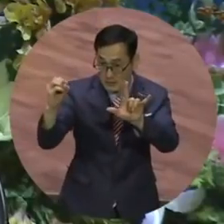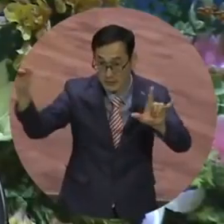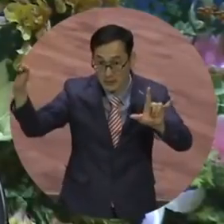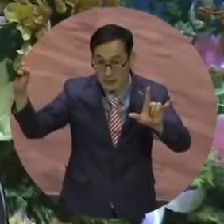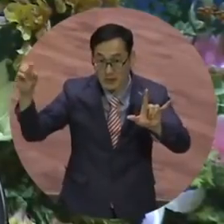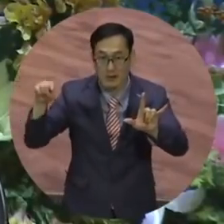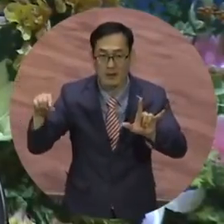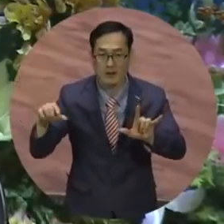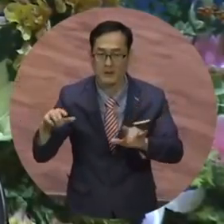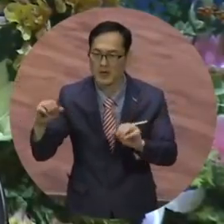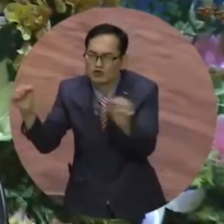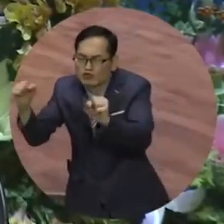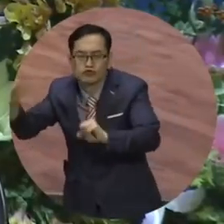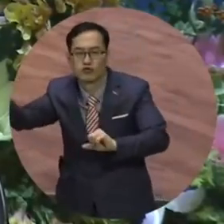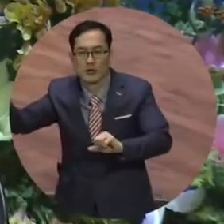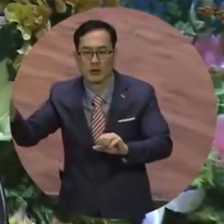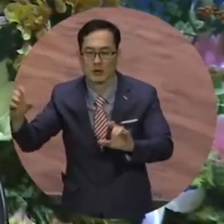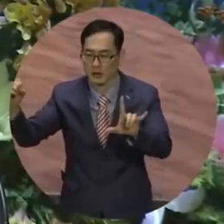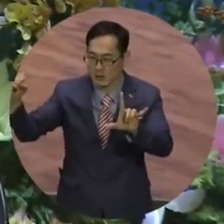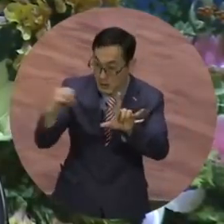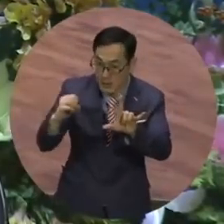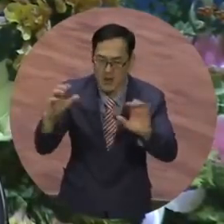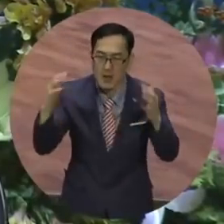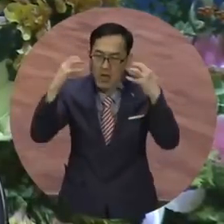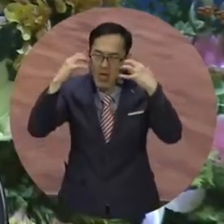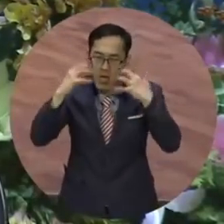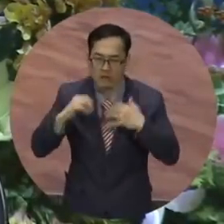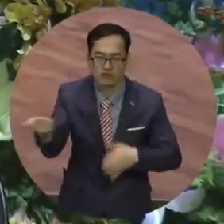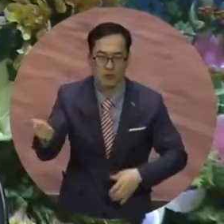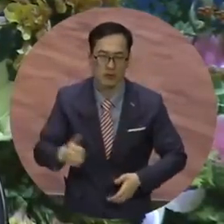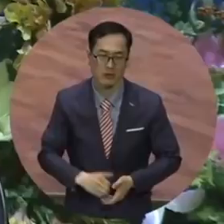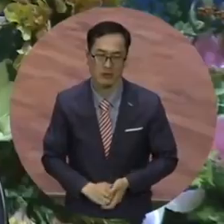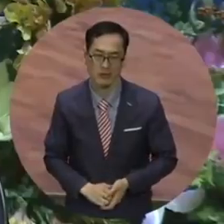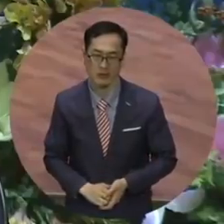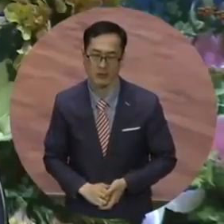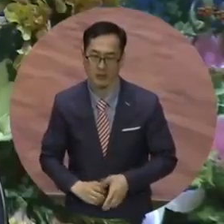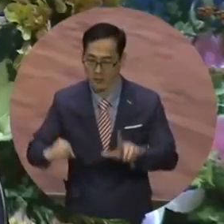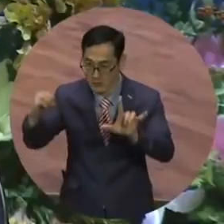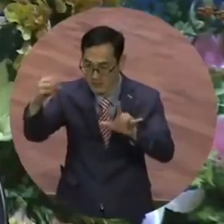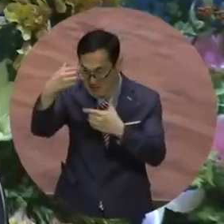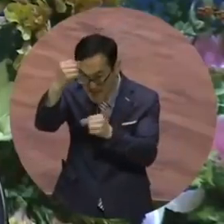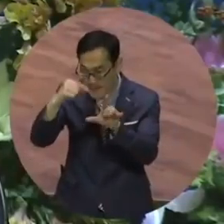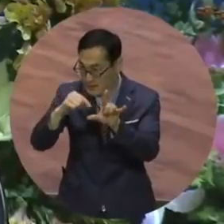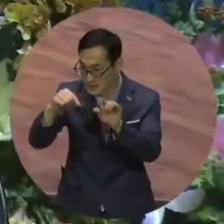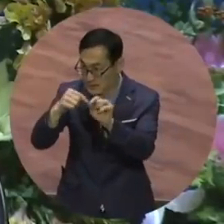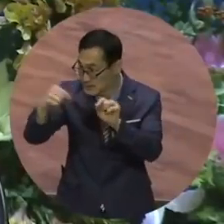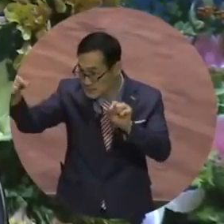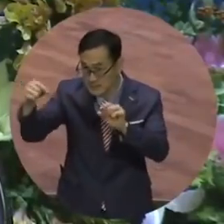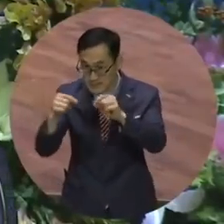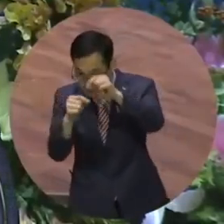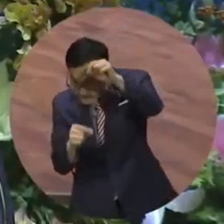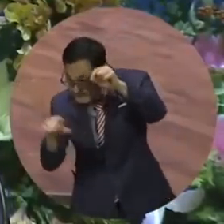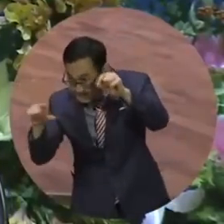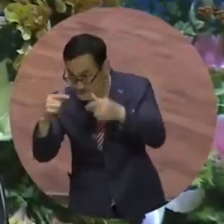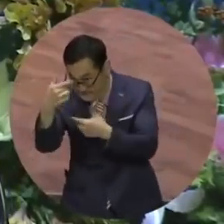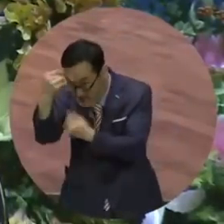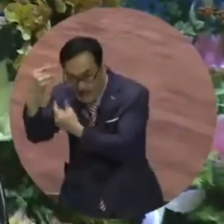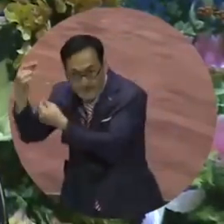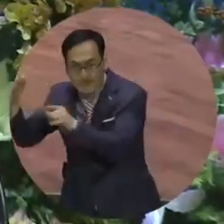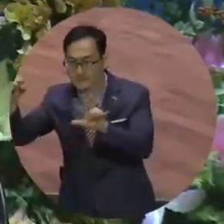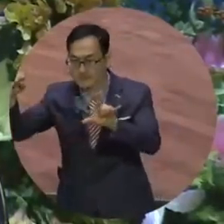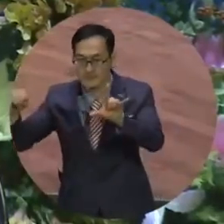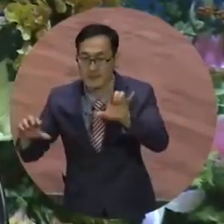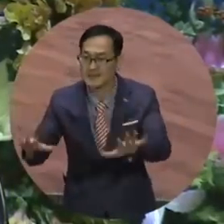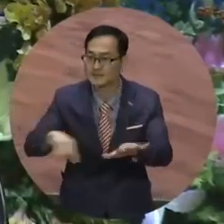그것도 딱 기울여서 하나님이 정확하게 맞춰서 봄, 여름, 가을, 겨울. 비가 와도 인간이